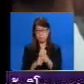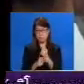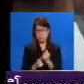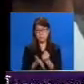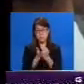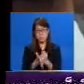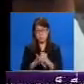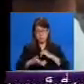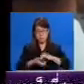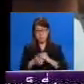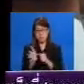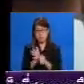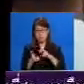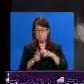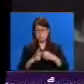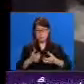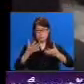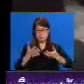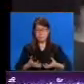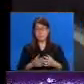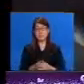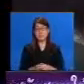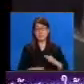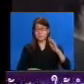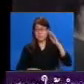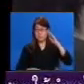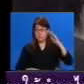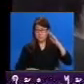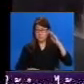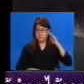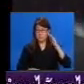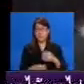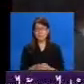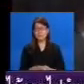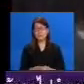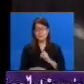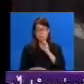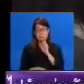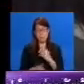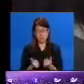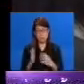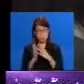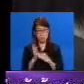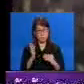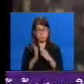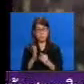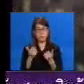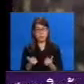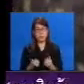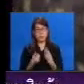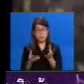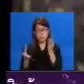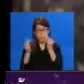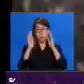ปัญหาความรุนแรงที่เกิดขึ้นด้านพลทหารจำลองยิ่งรักชัยบอกว่าการอบรมในครั้งนี้ทำให้ได้เรียน